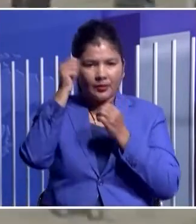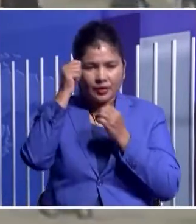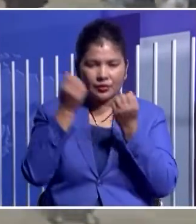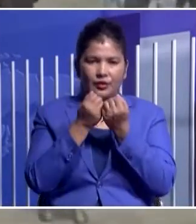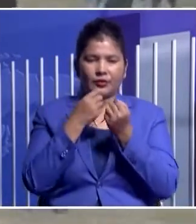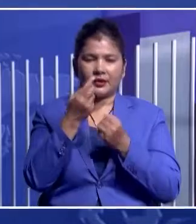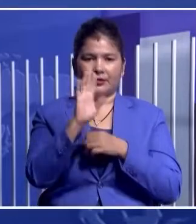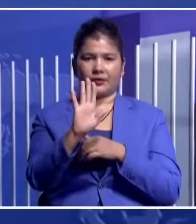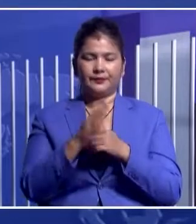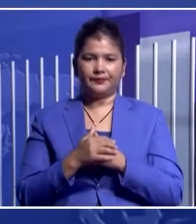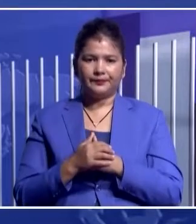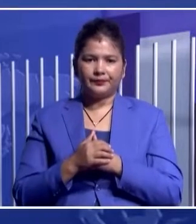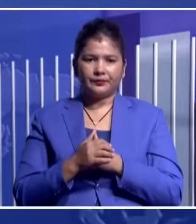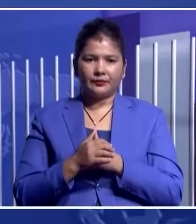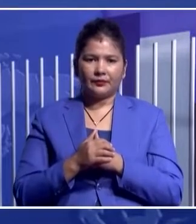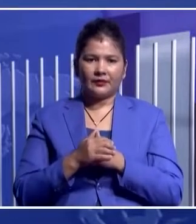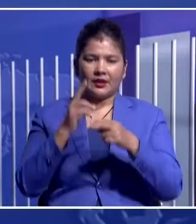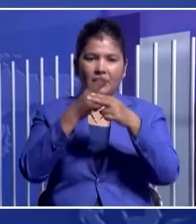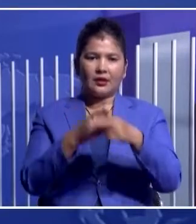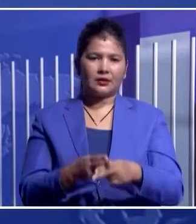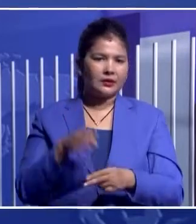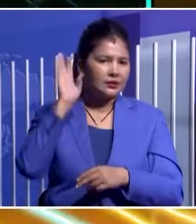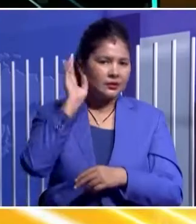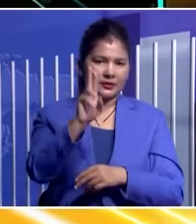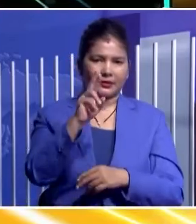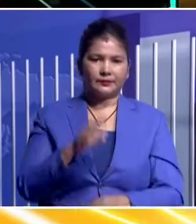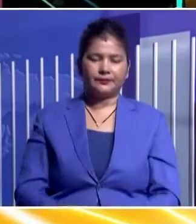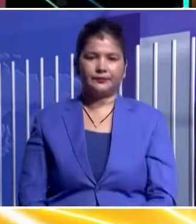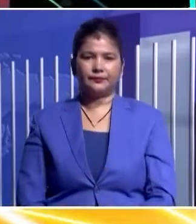छ। अब आर्थिक समाचार।